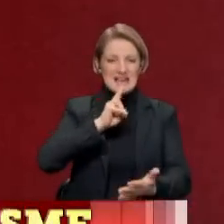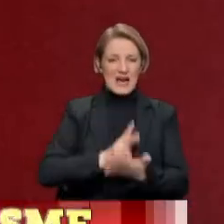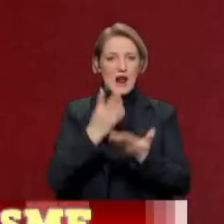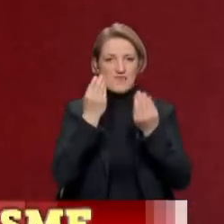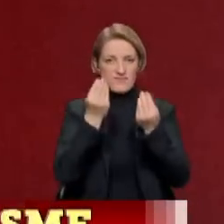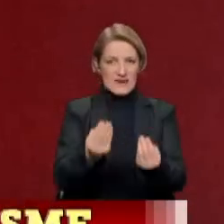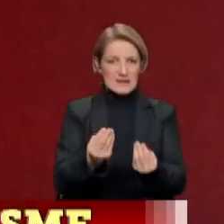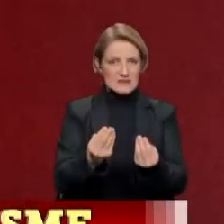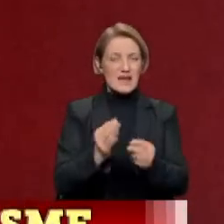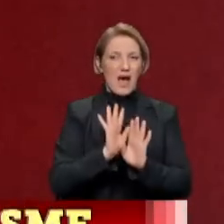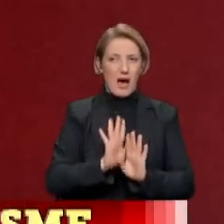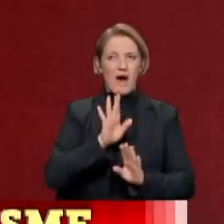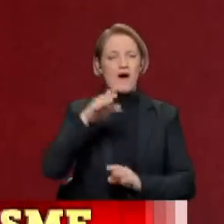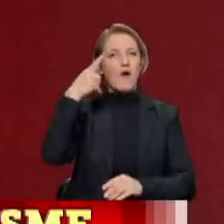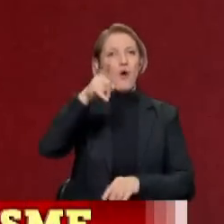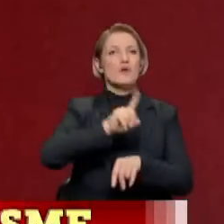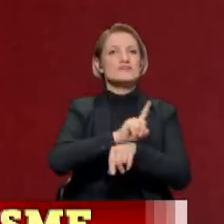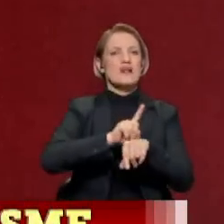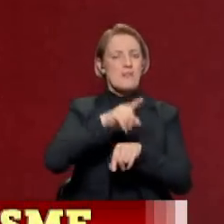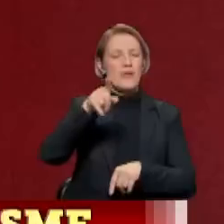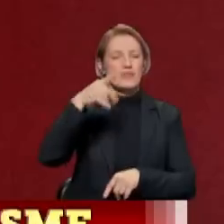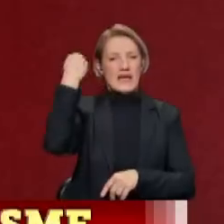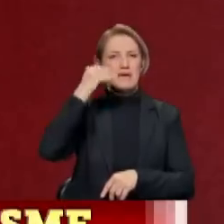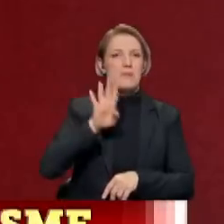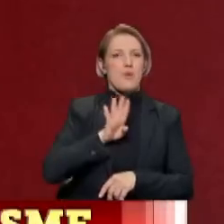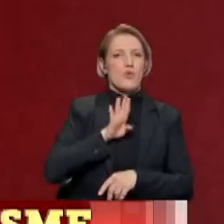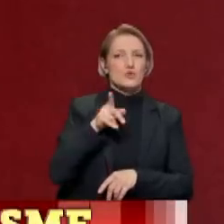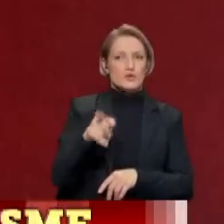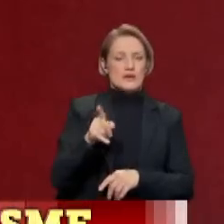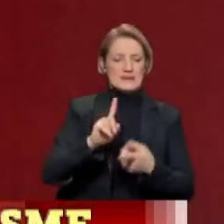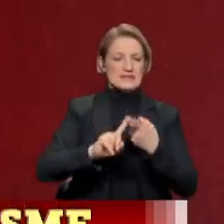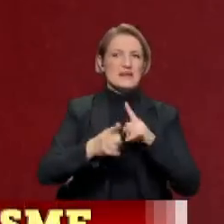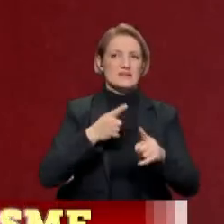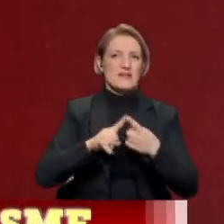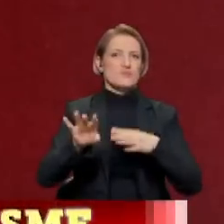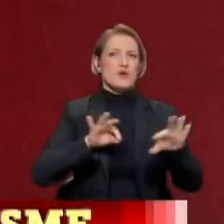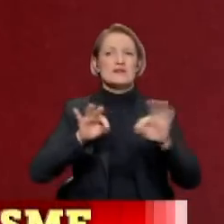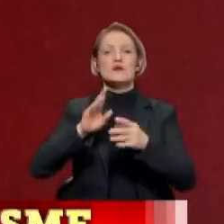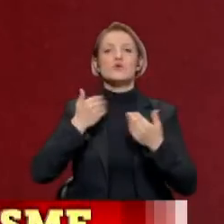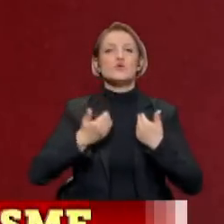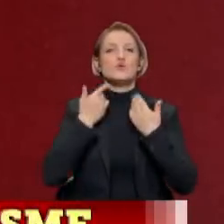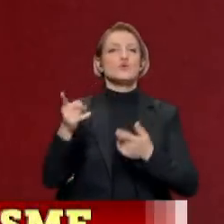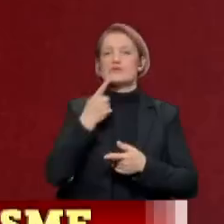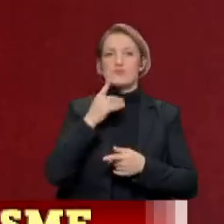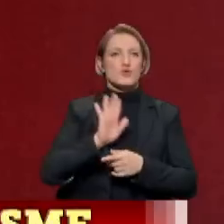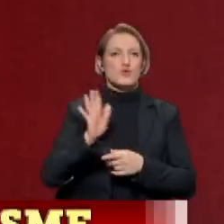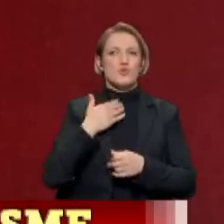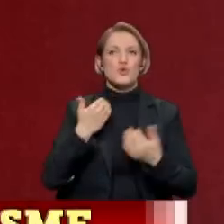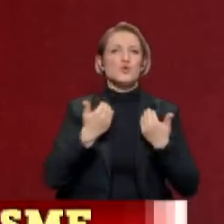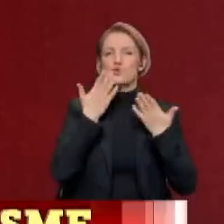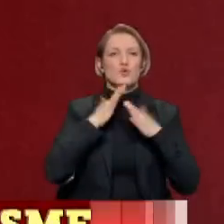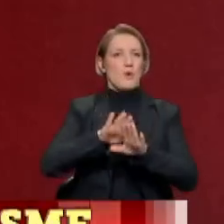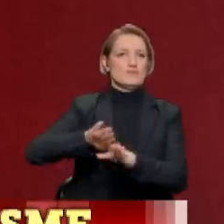boşa çıkartmak için İmamoğlu'nun aleyhinde bir karar çıkartacaklar. Ben siyaset mühendisliğinden bahsediyorum, hukuktan bahsetmiyorum. Zaten hukuk